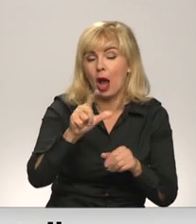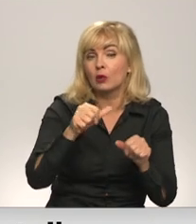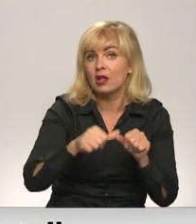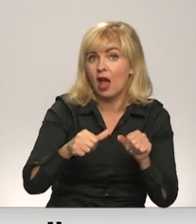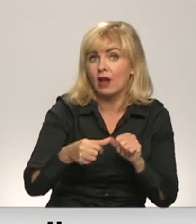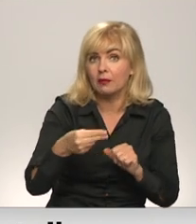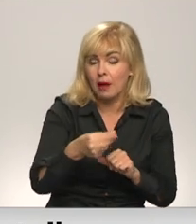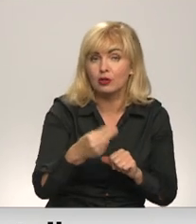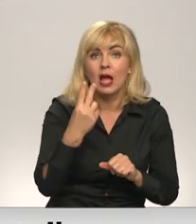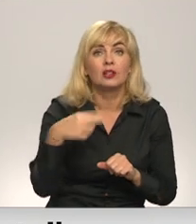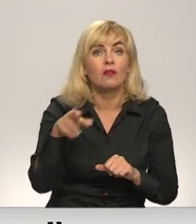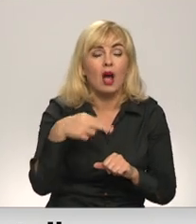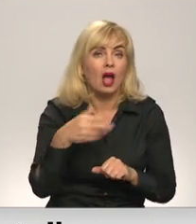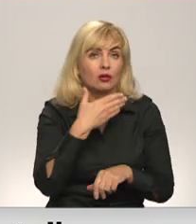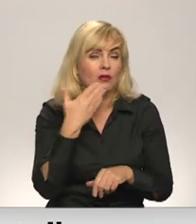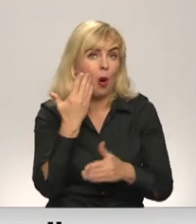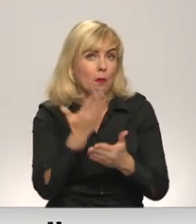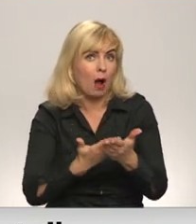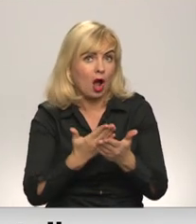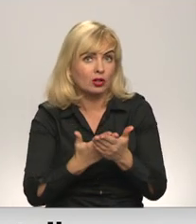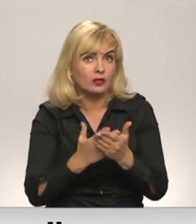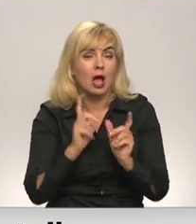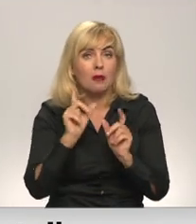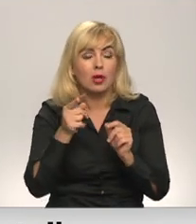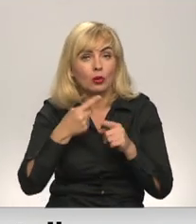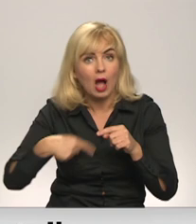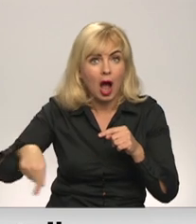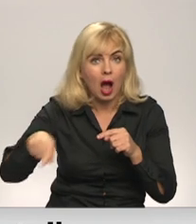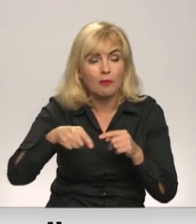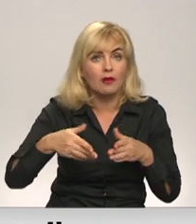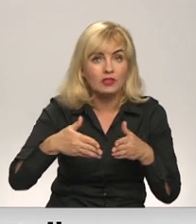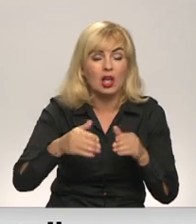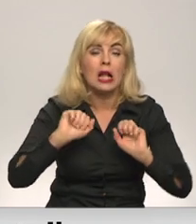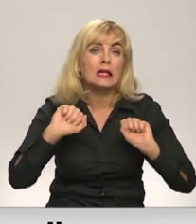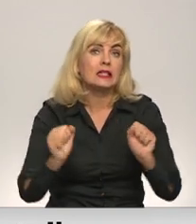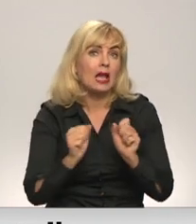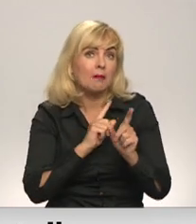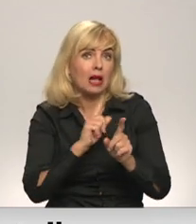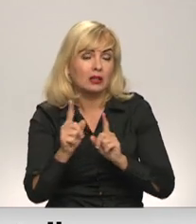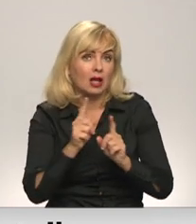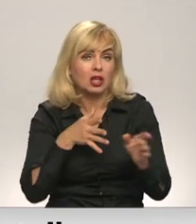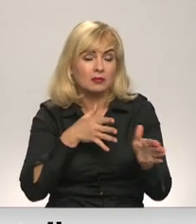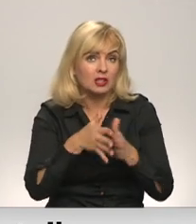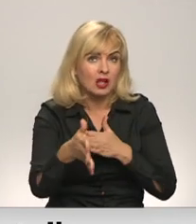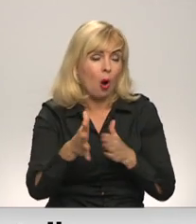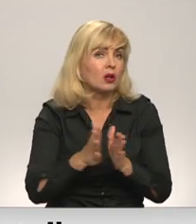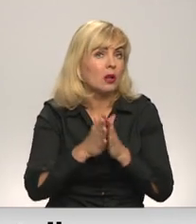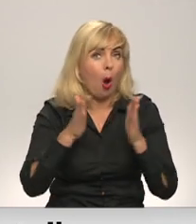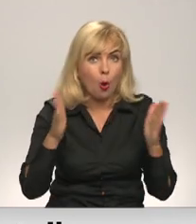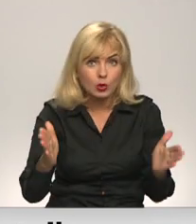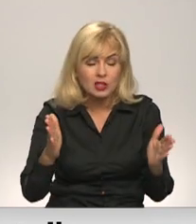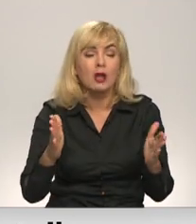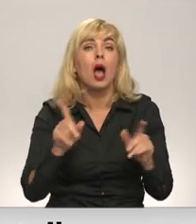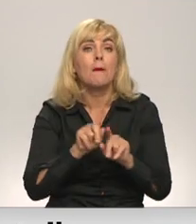cenām 2 eiro vairs neesot motivācija braukt pa apvedceļu, un arī ziemā transporta plūsma esot pārāk liela.